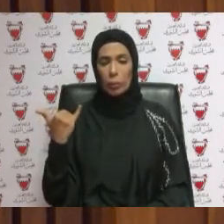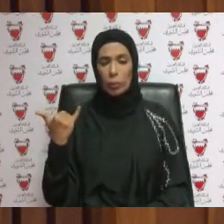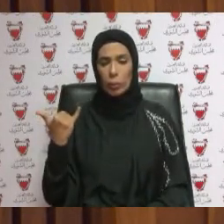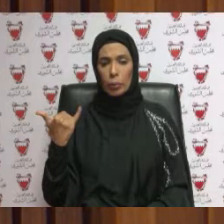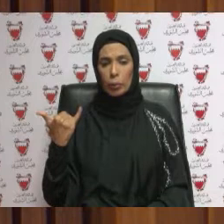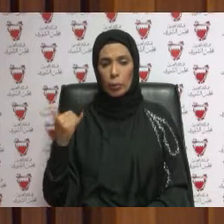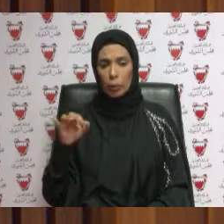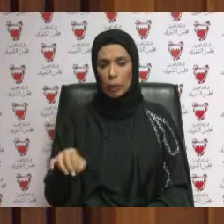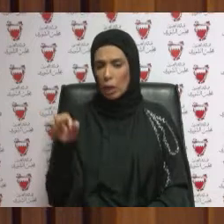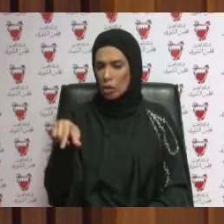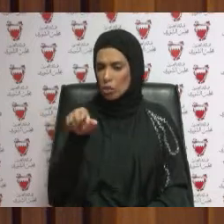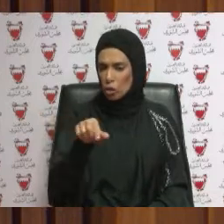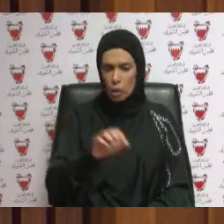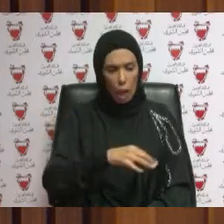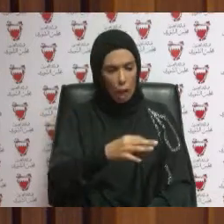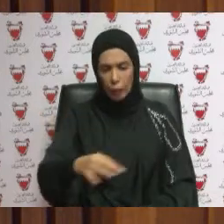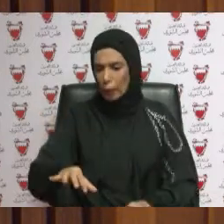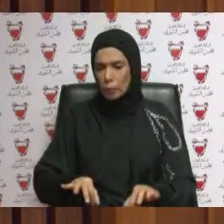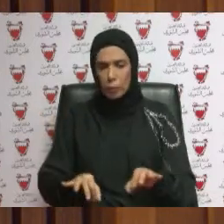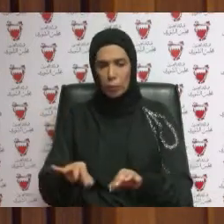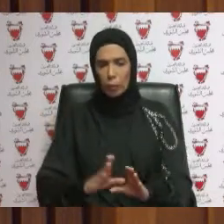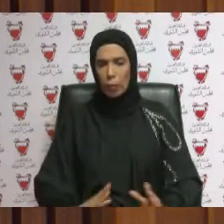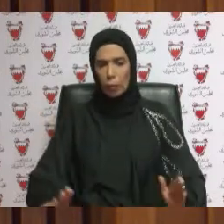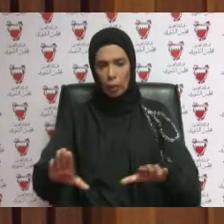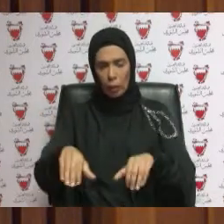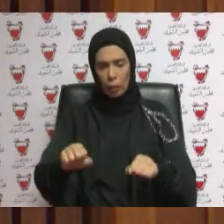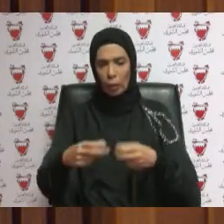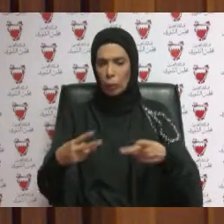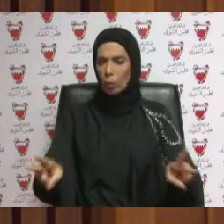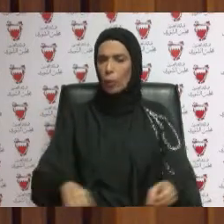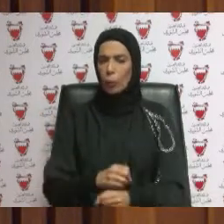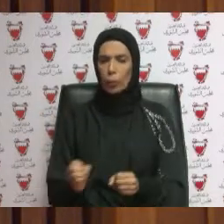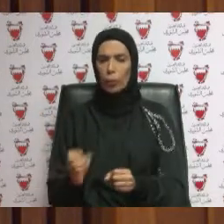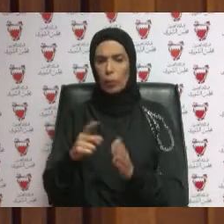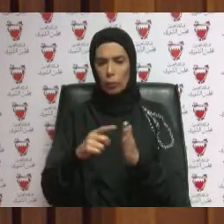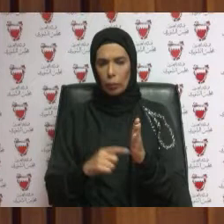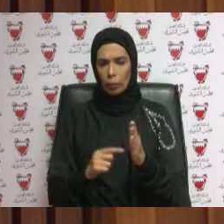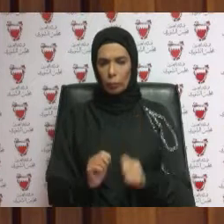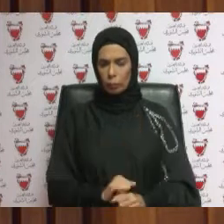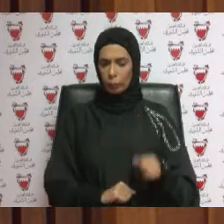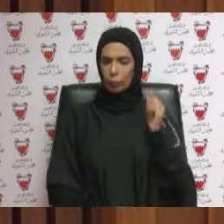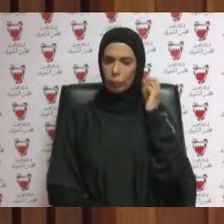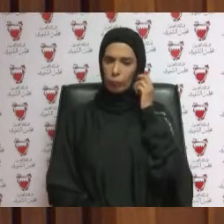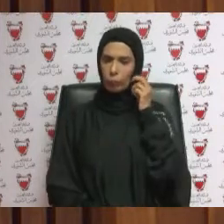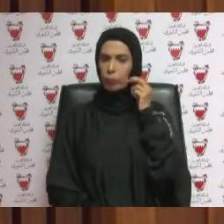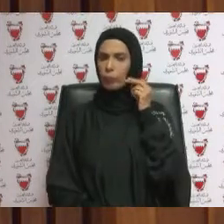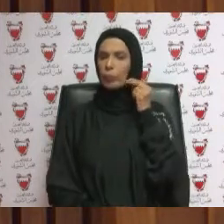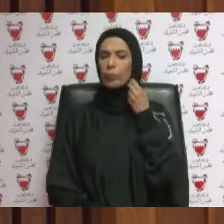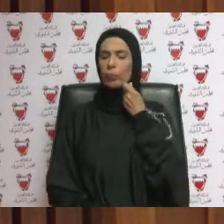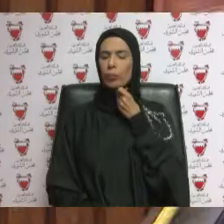أعداد المخطط. ولذا فقد انتهت اللجنة إلى الموافقة على مشروع القانون المعروض، وشكرا.